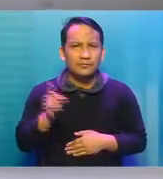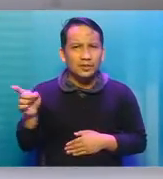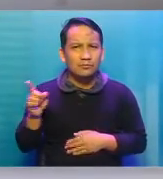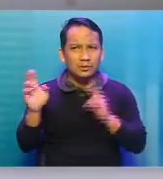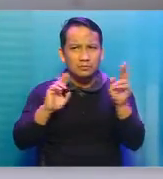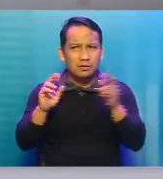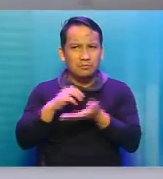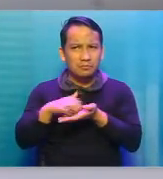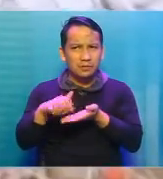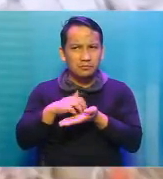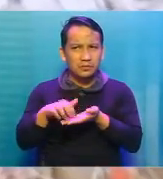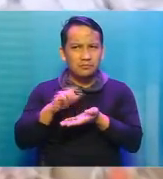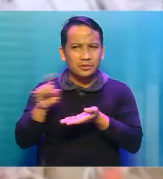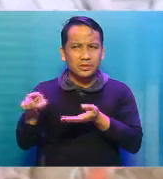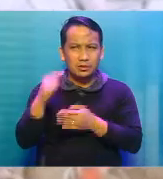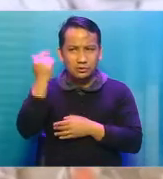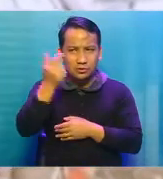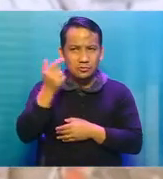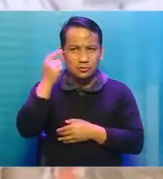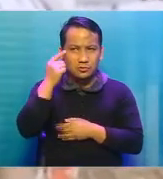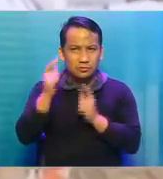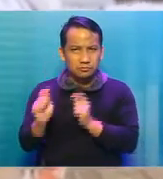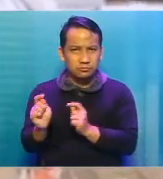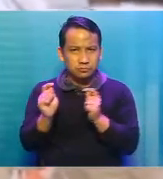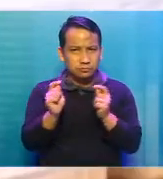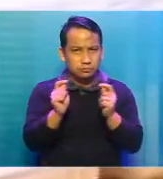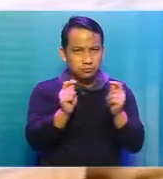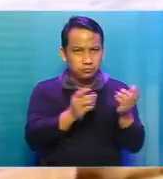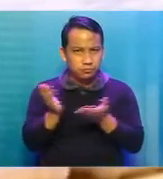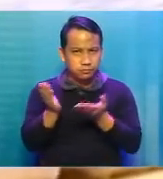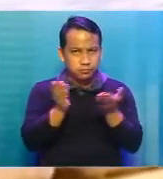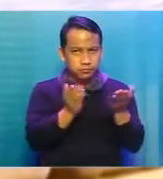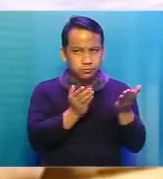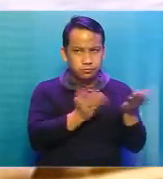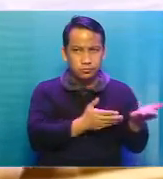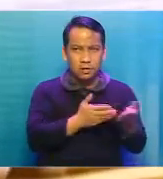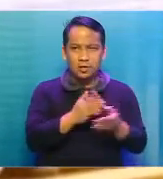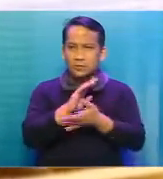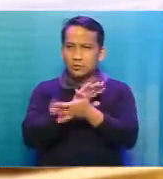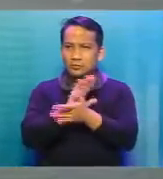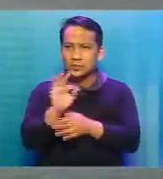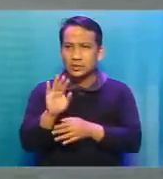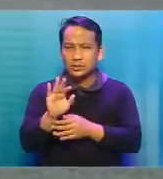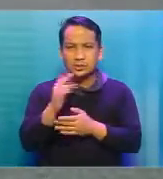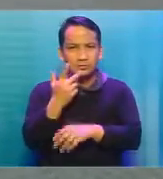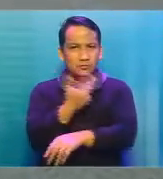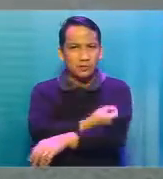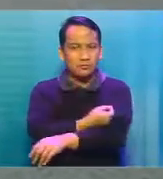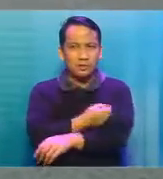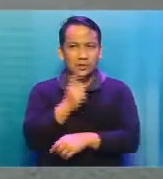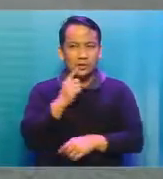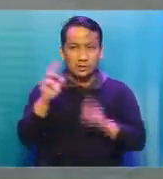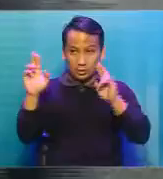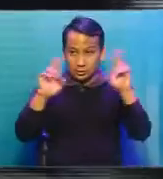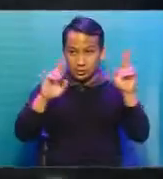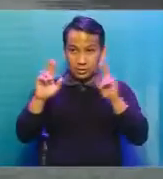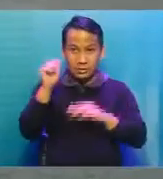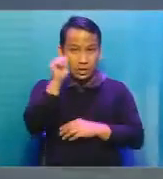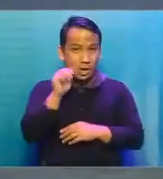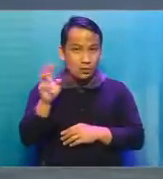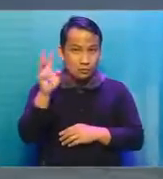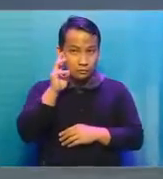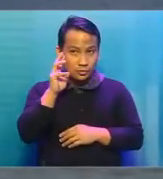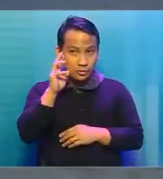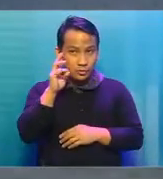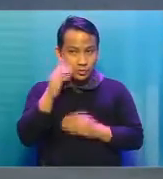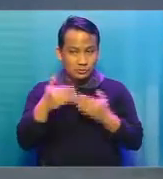Habang todo ensayo ang gobyerno sa gagawing pagtatransport sa mga paparating ng COVID-19 vaccines, naka-alerto na rin ang Bureau of Customs sa mga